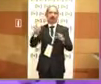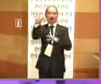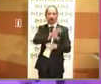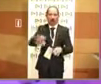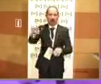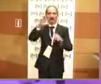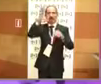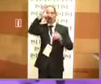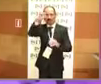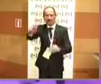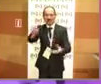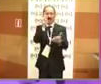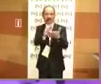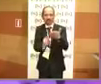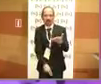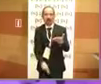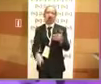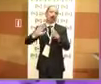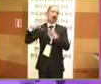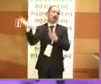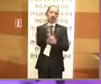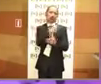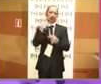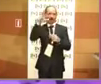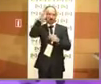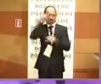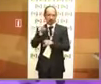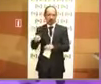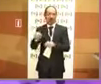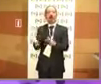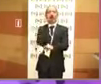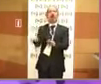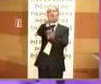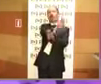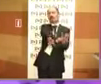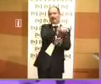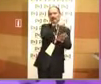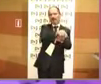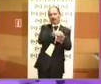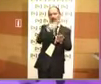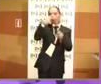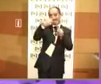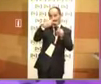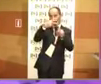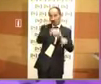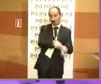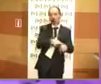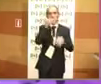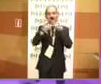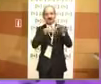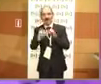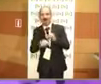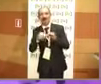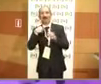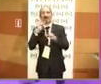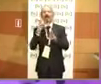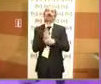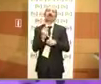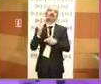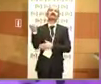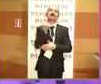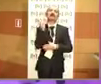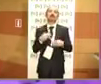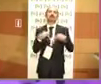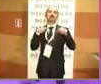scuola, università e tutto ciò che conosciamo. Voltare pagina, in secondo luogo, significa rimettersi al